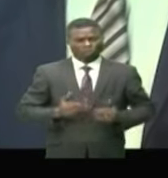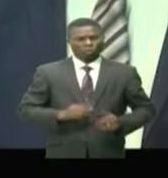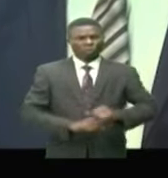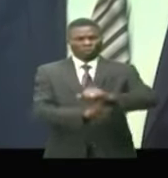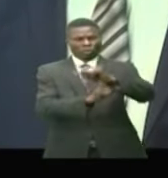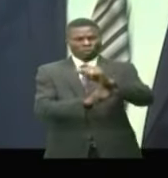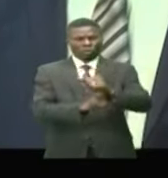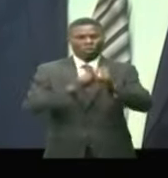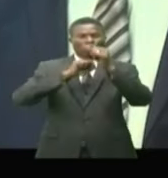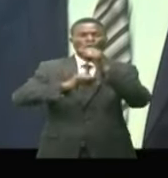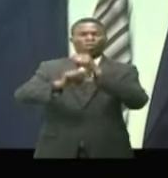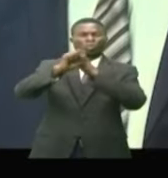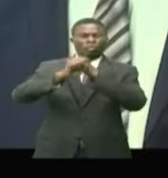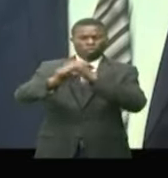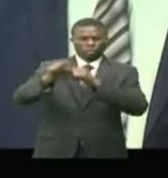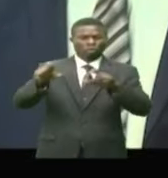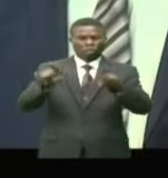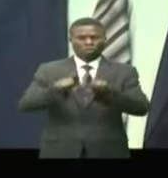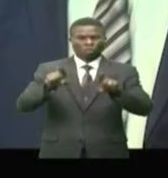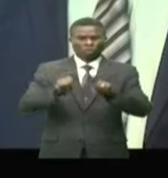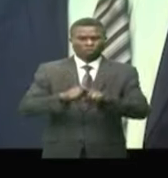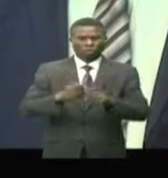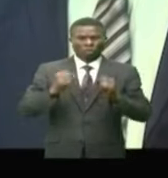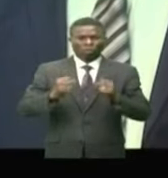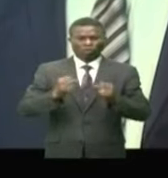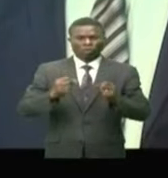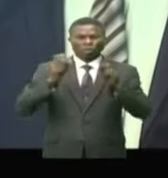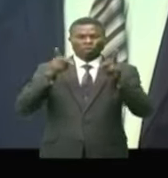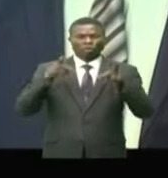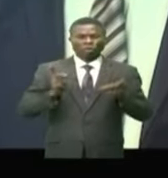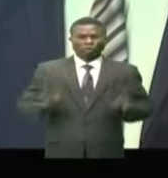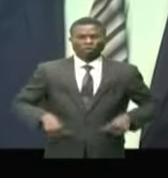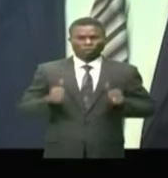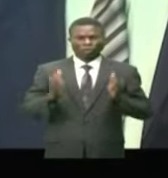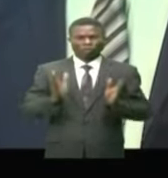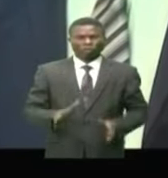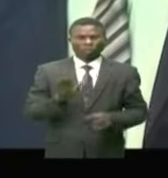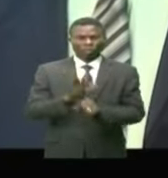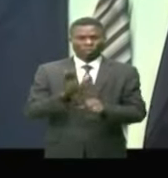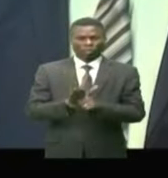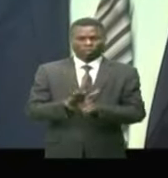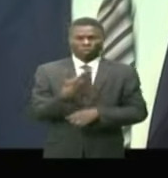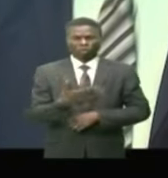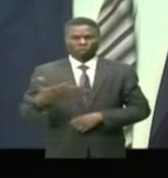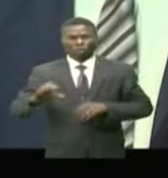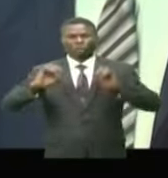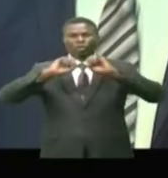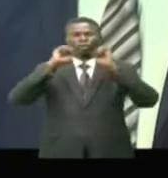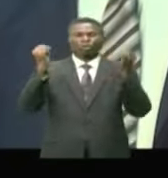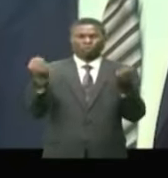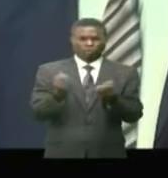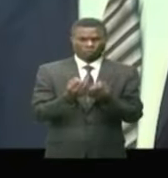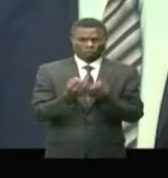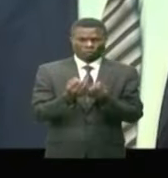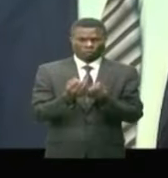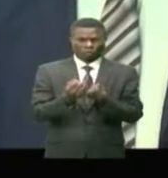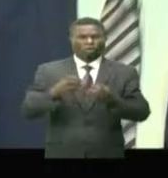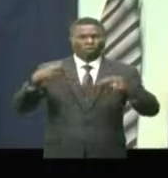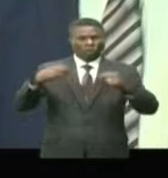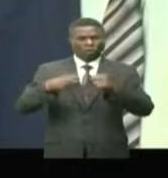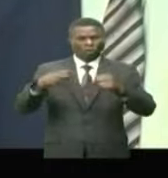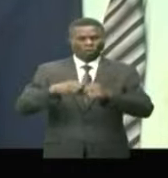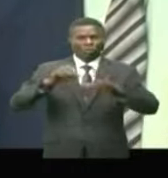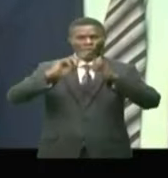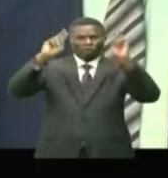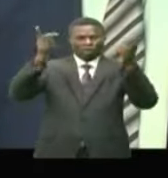et promouvoir en tant que force vive les différents aspects sociaux de l'électrification de la ville